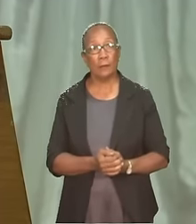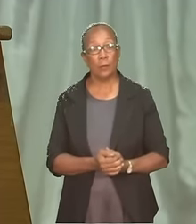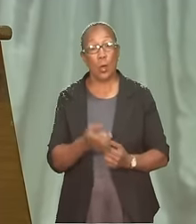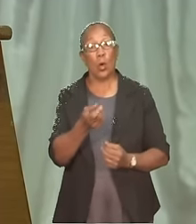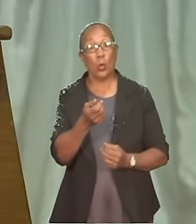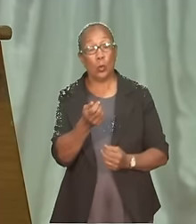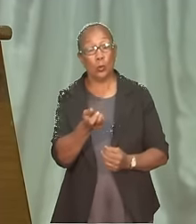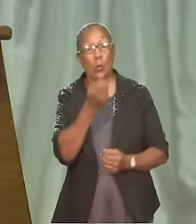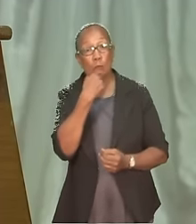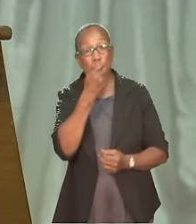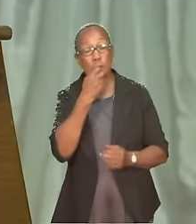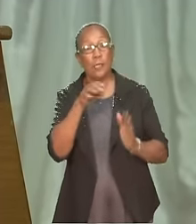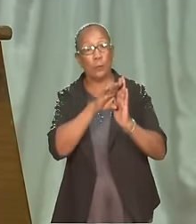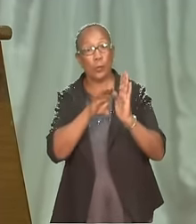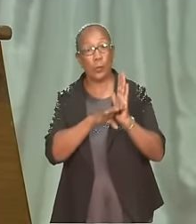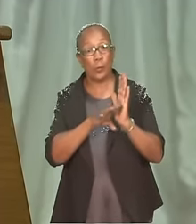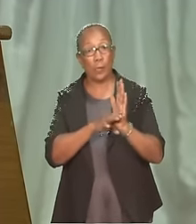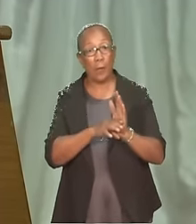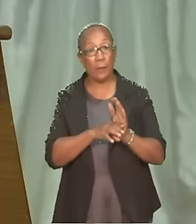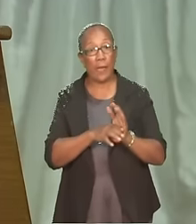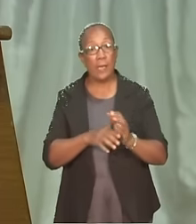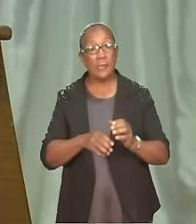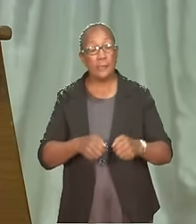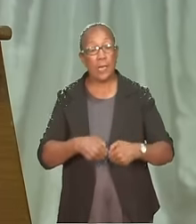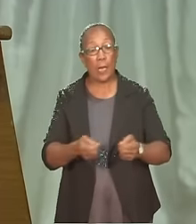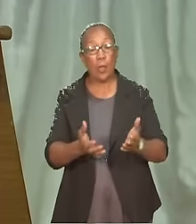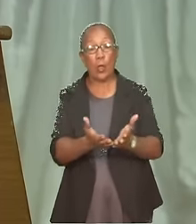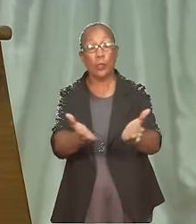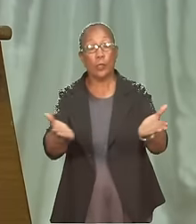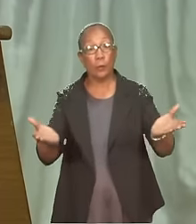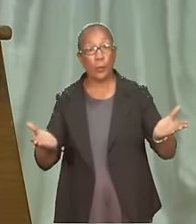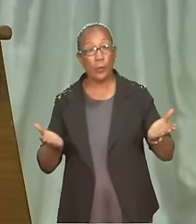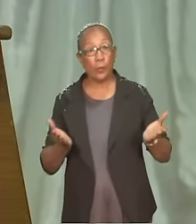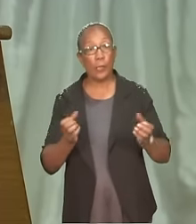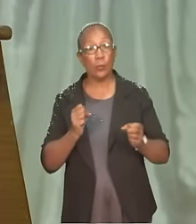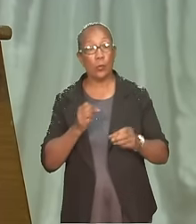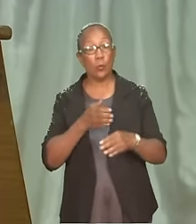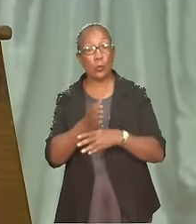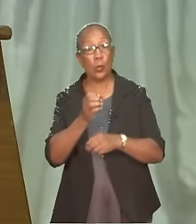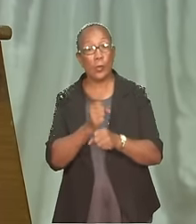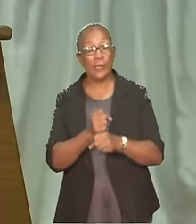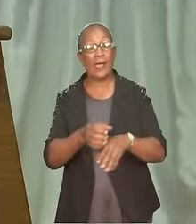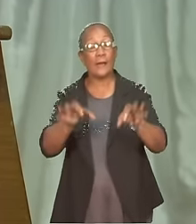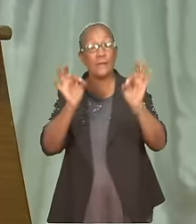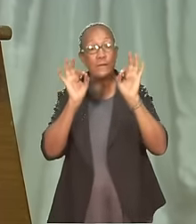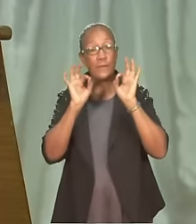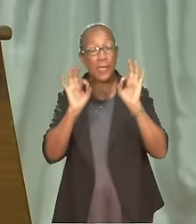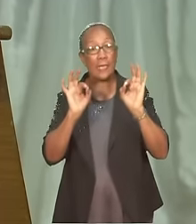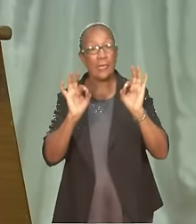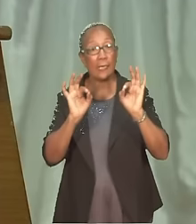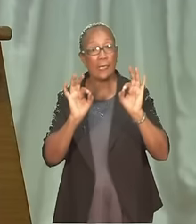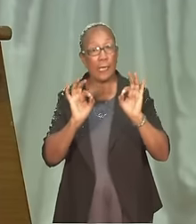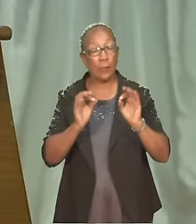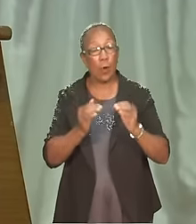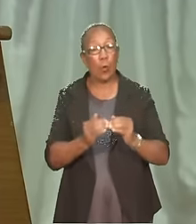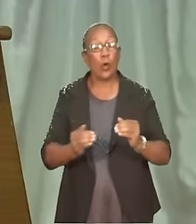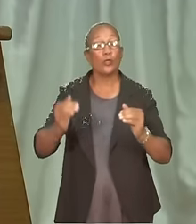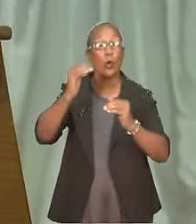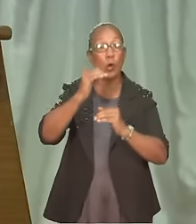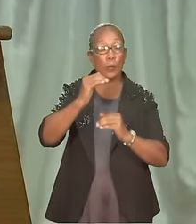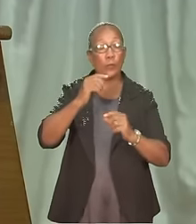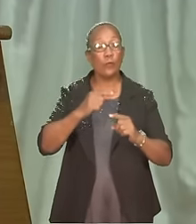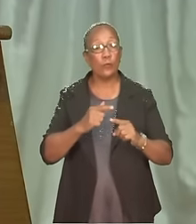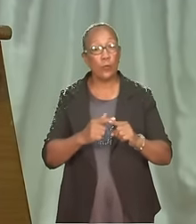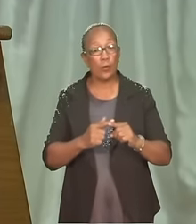Goedkoop voedselprogramma zal uitgebreid worden en geïntensiveerd worden. Veiligheid zal opgevoerd worden. En ik zal